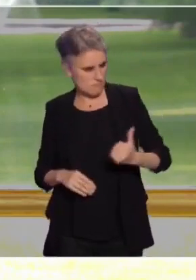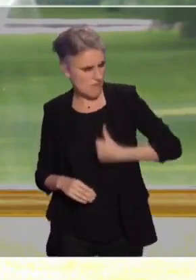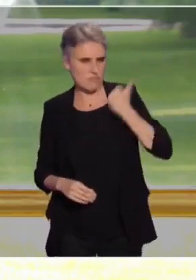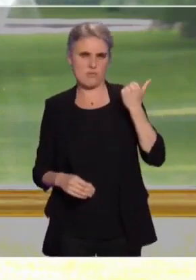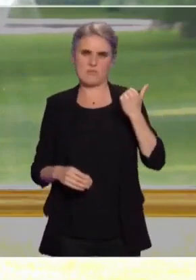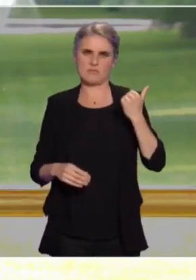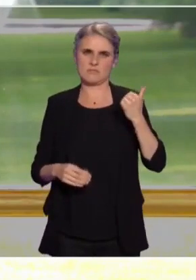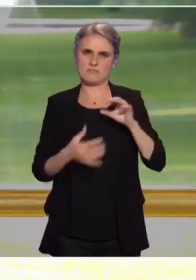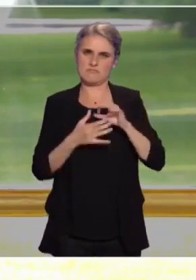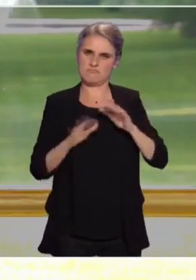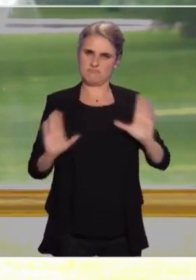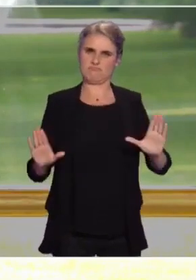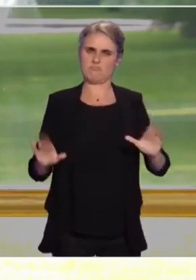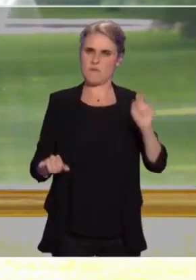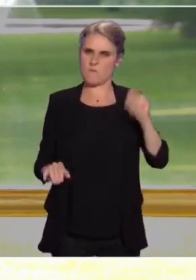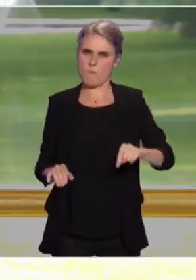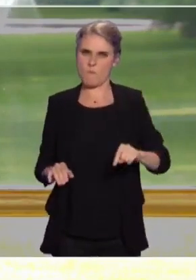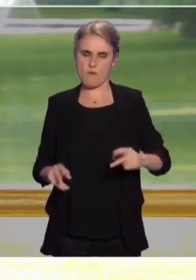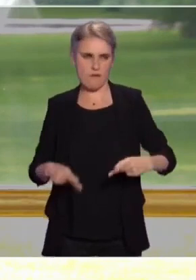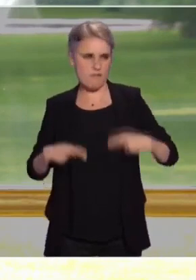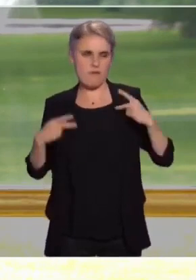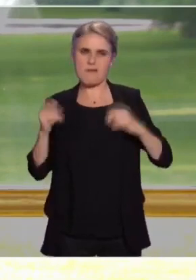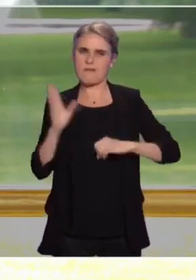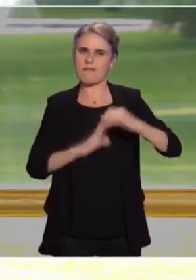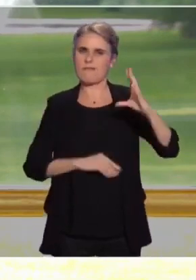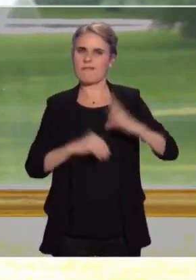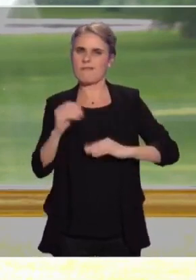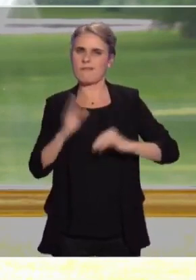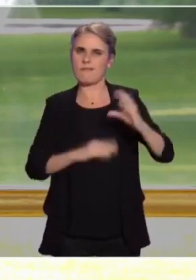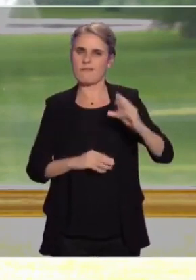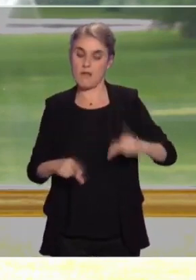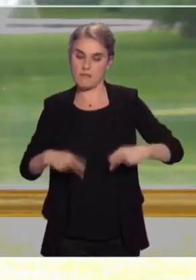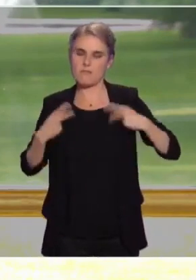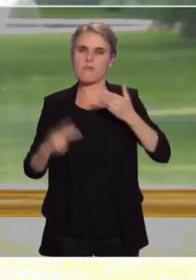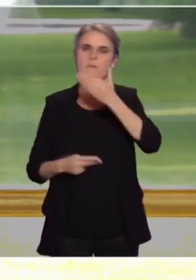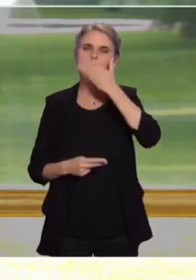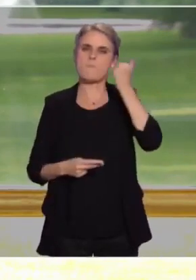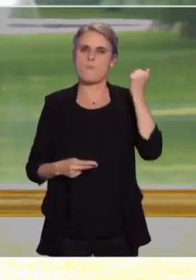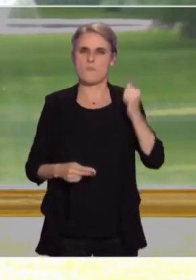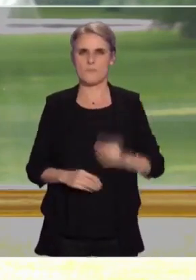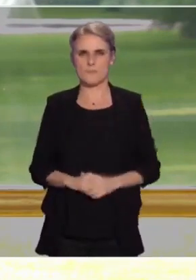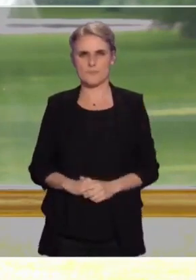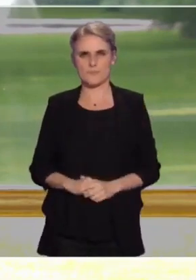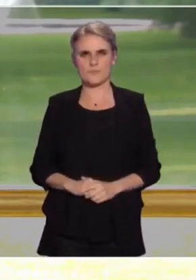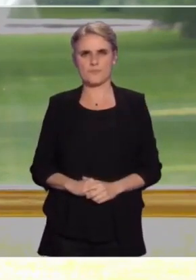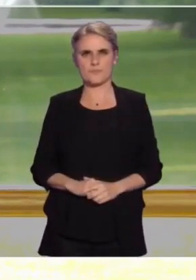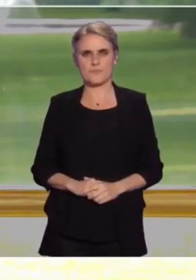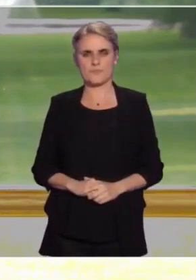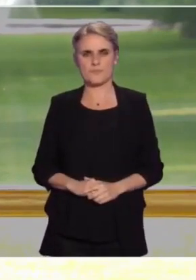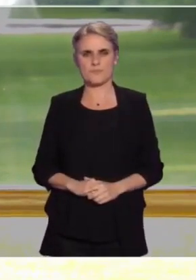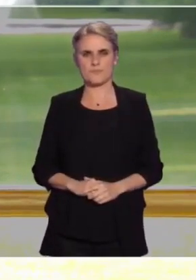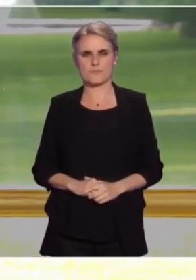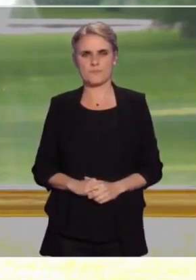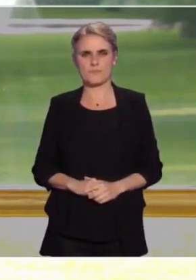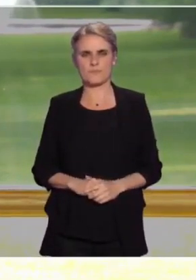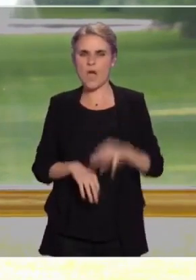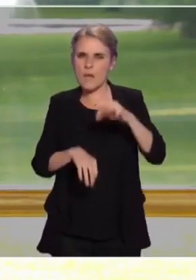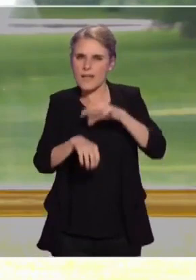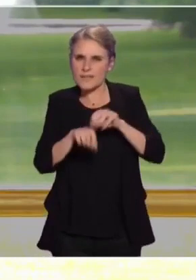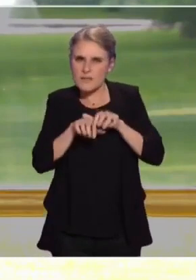pour vivre heureux et vivre mieux avec l'épidémie